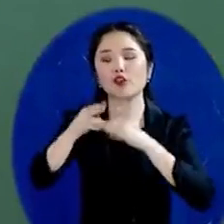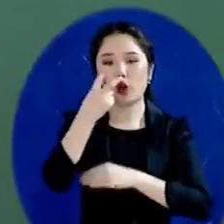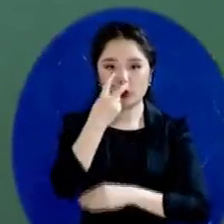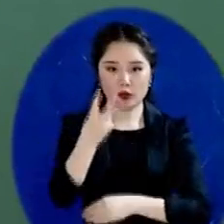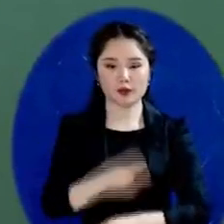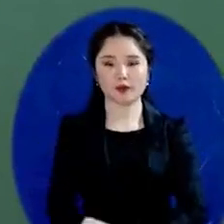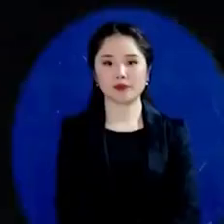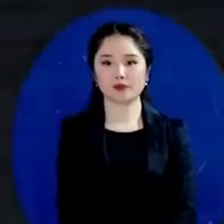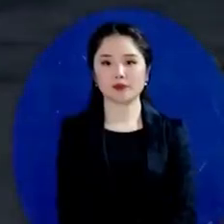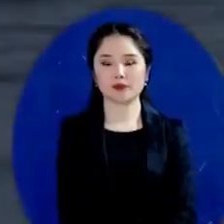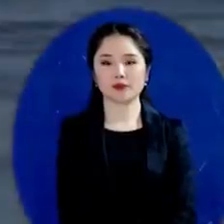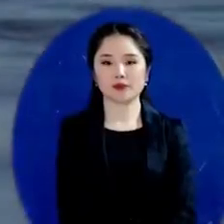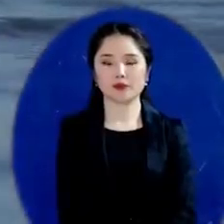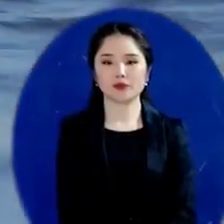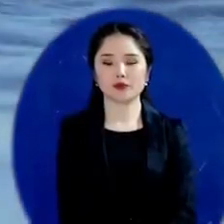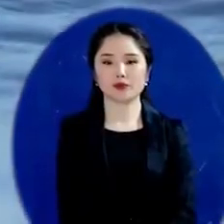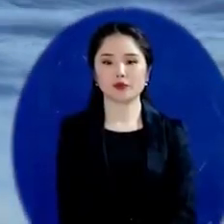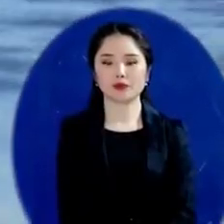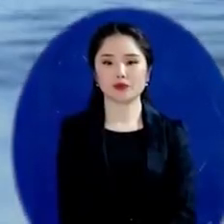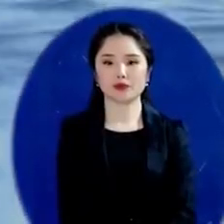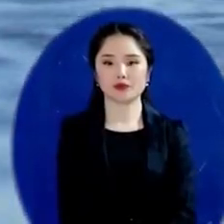бичлэгийг үздцгээе.